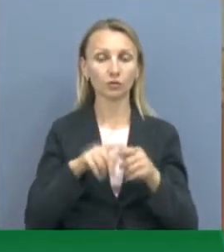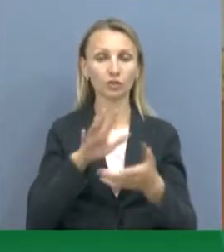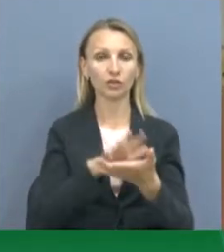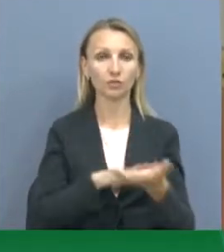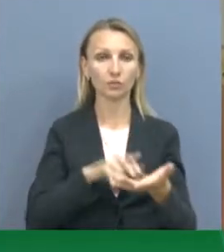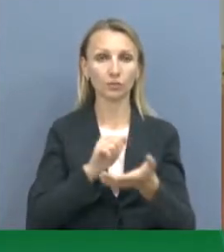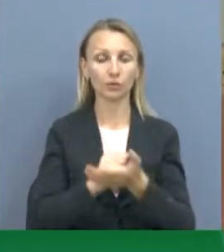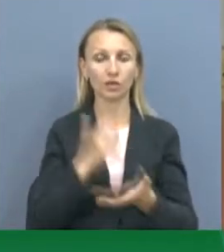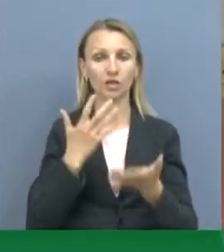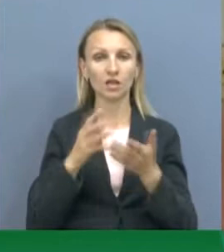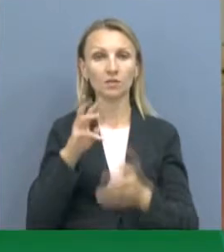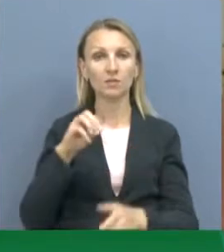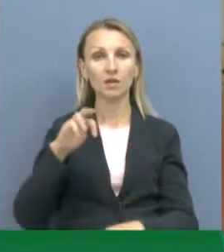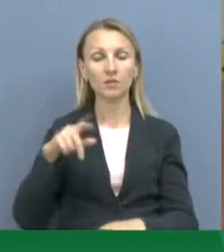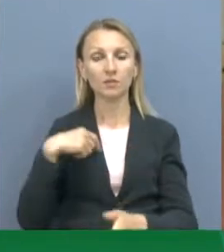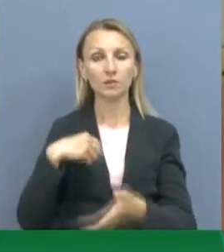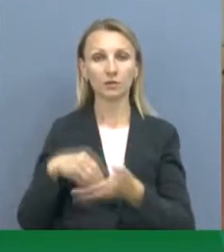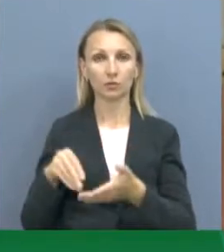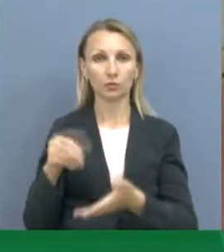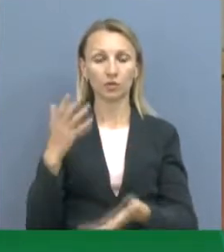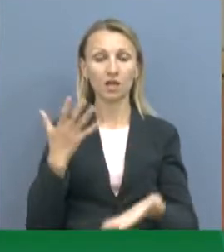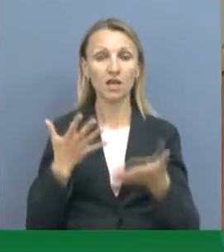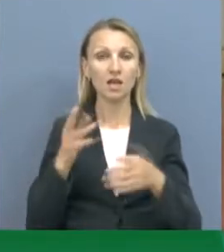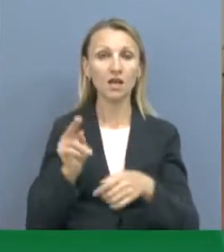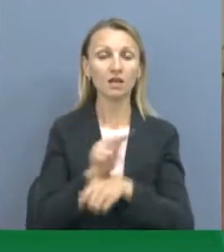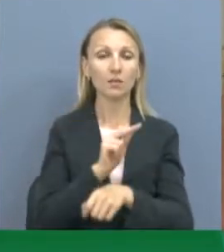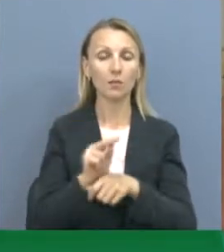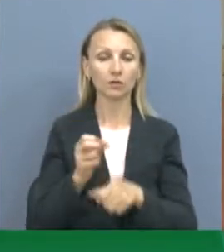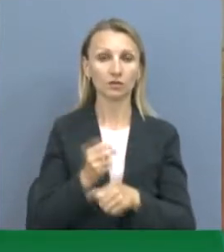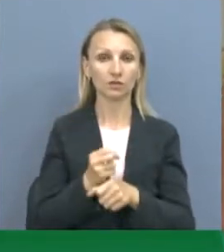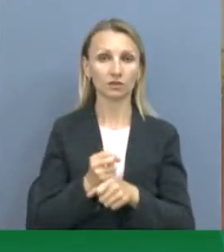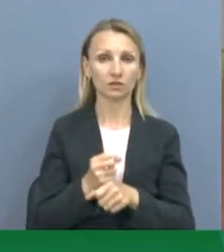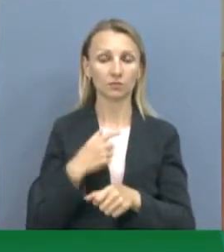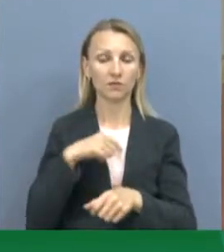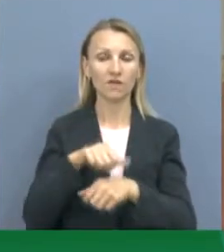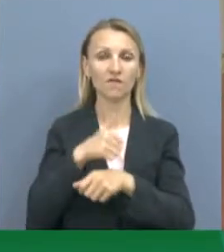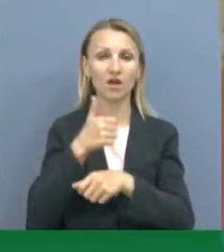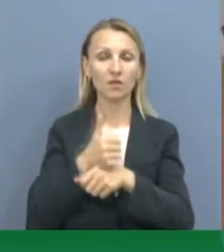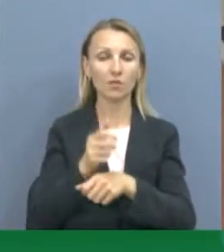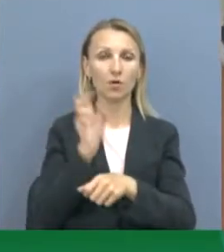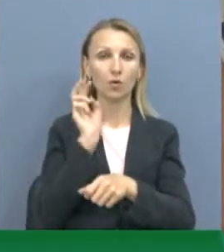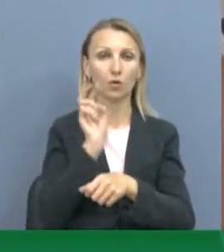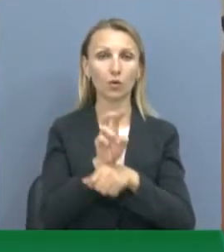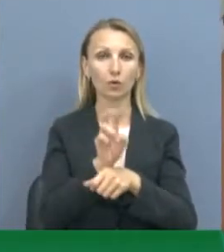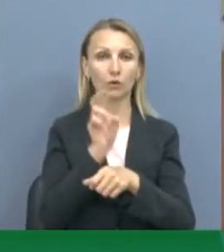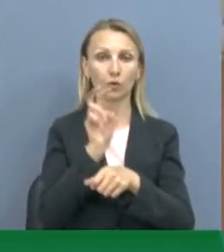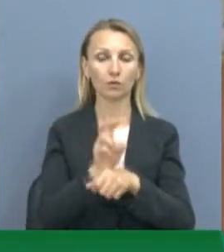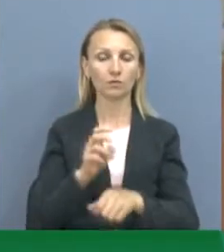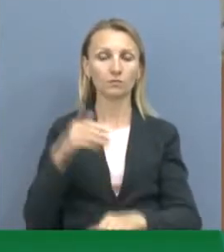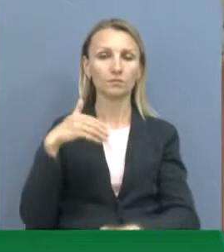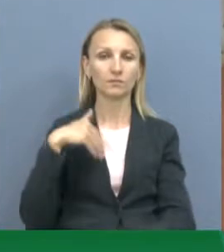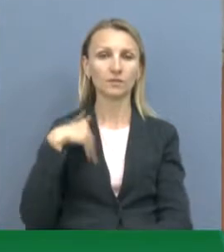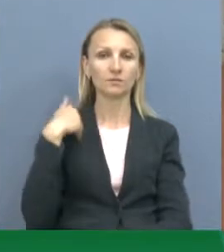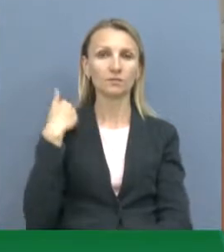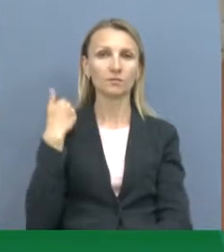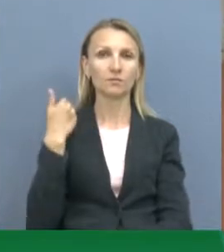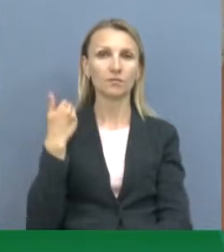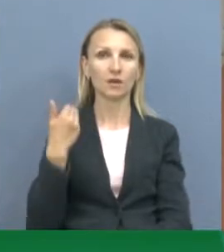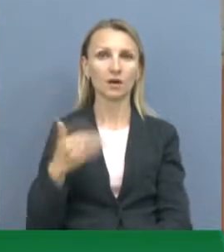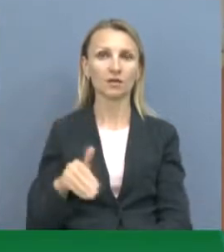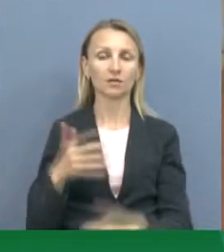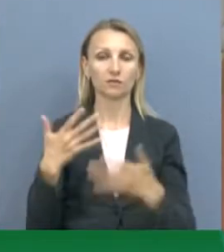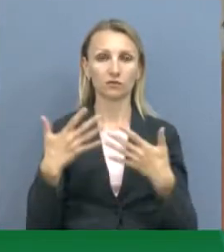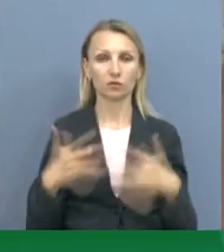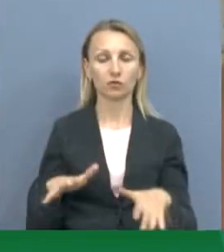мне мебель покупать, или же этот ремонт делать. В акимат ходим, это бесполезный вариант. Все, вы уже по